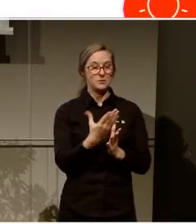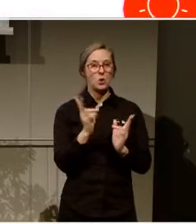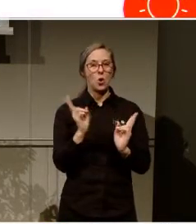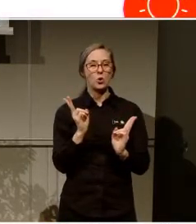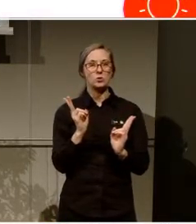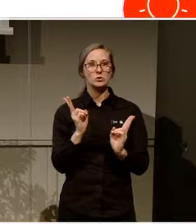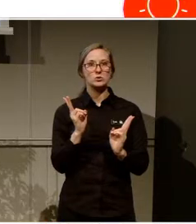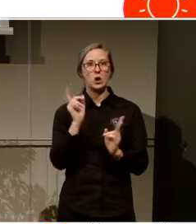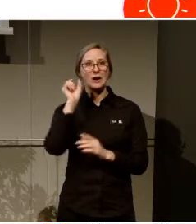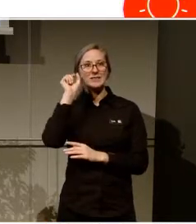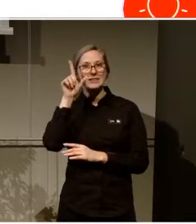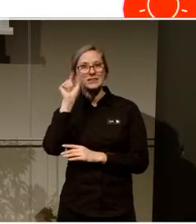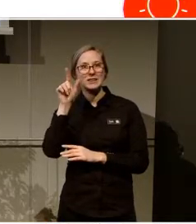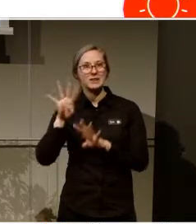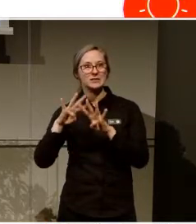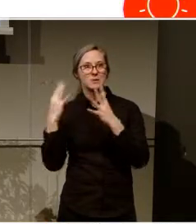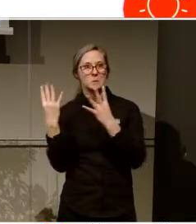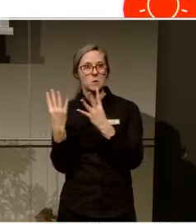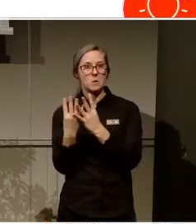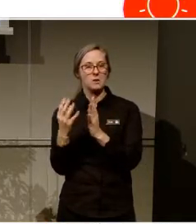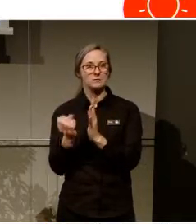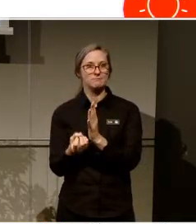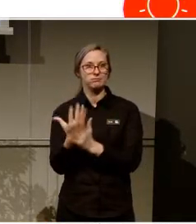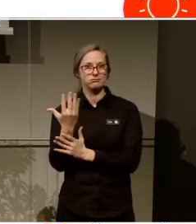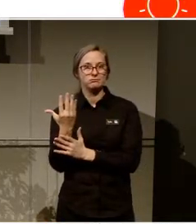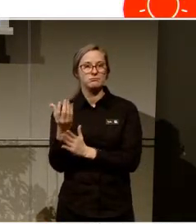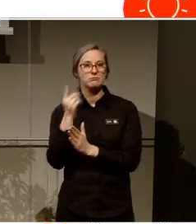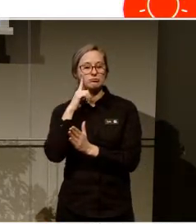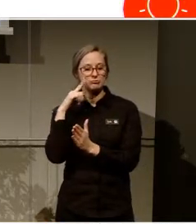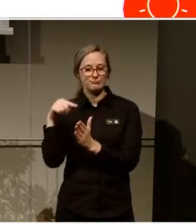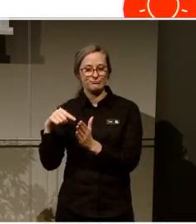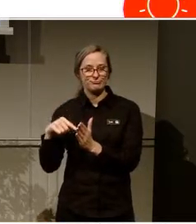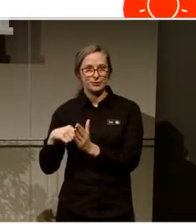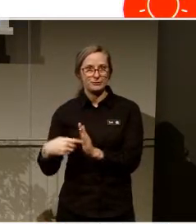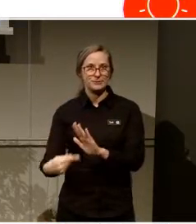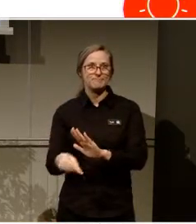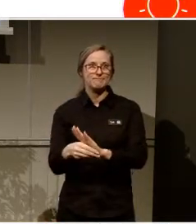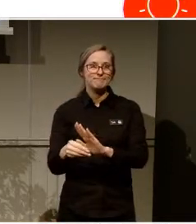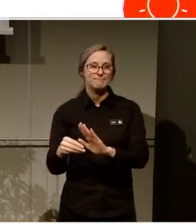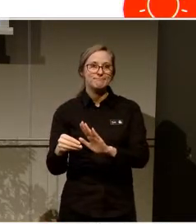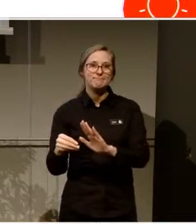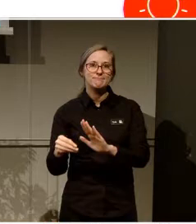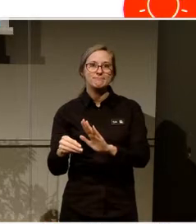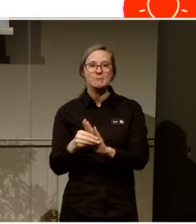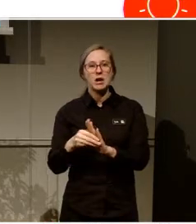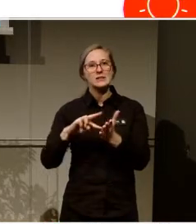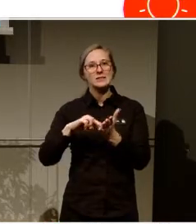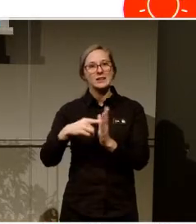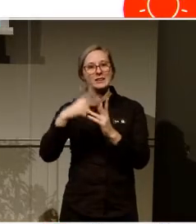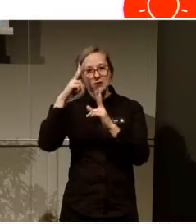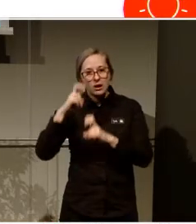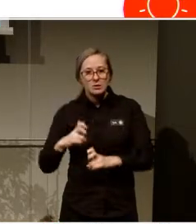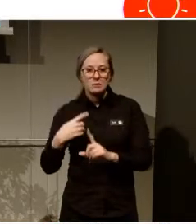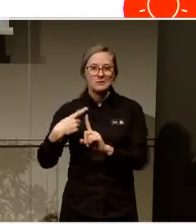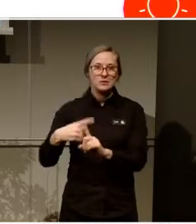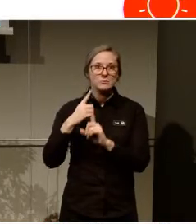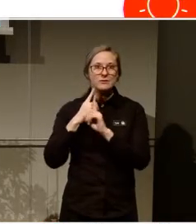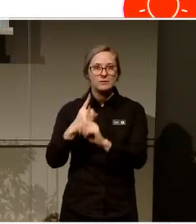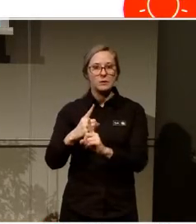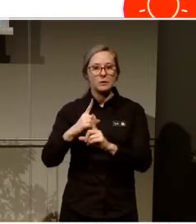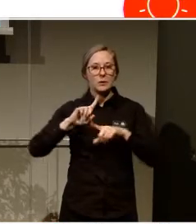inrättades också Digitaliseringsrådet för att bidra med strategiska analyser och för att följa utvecklingen